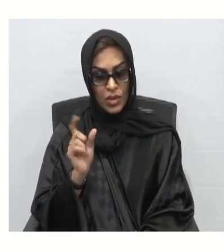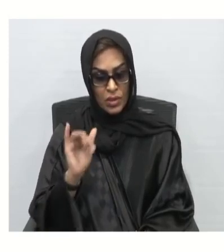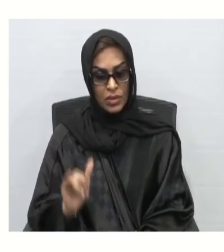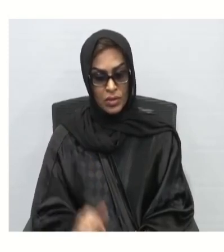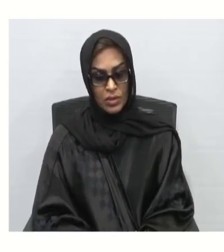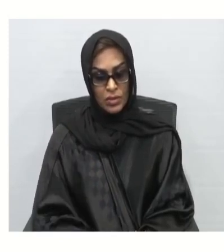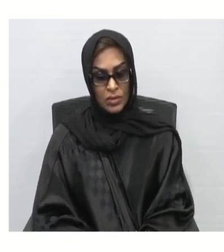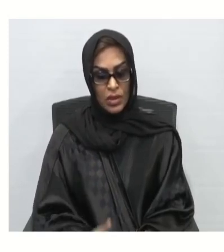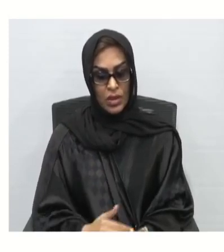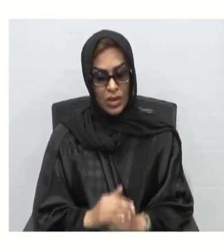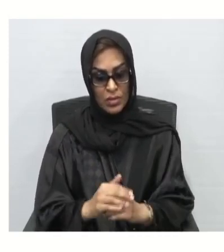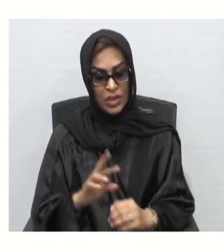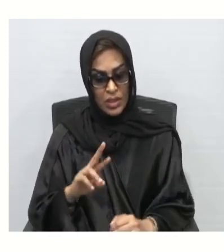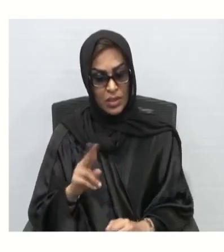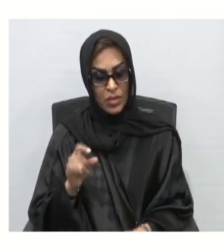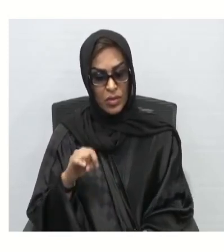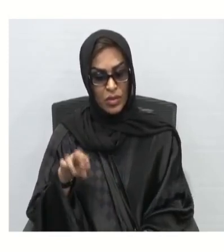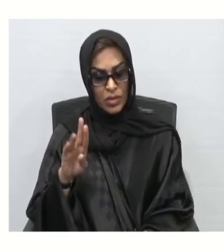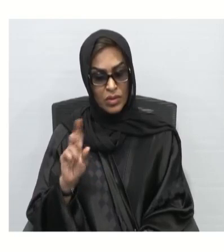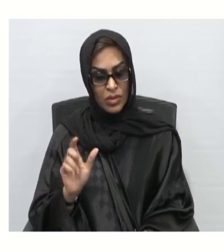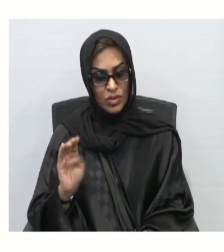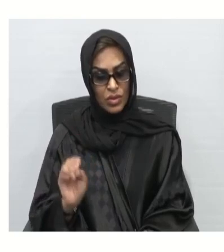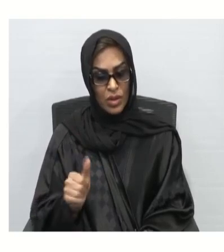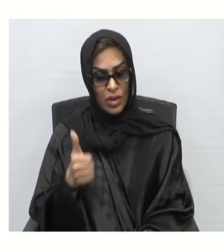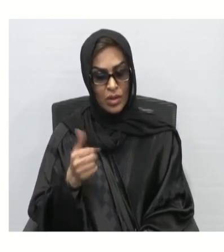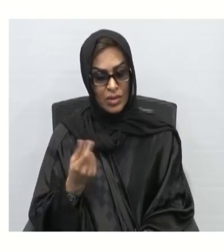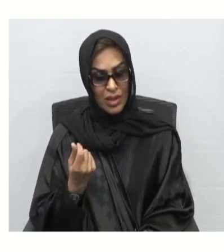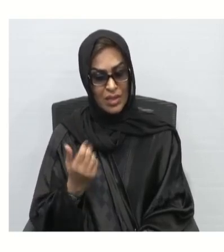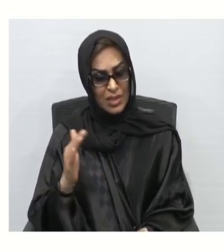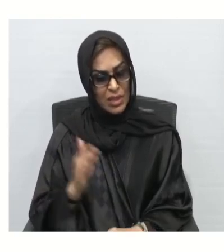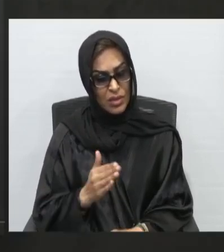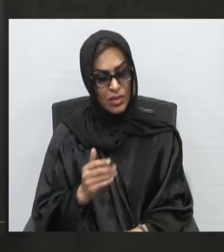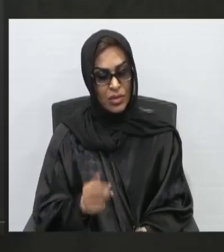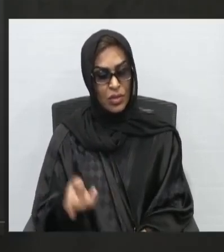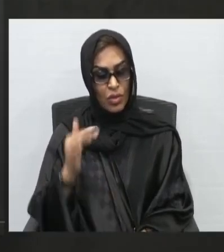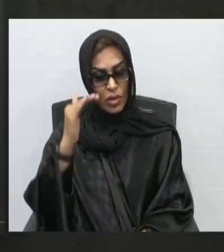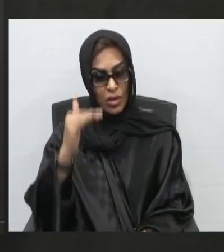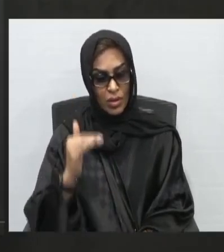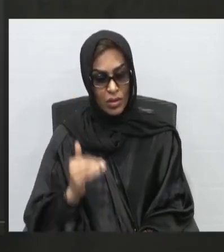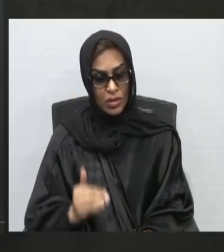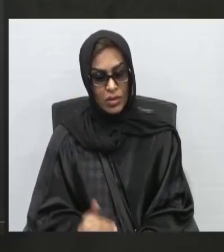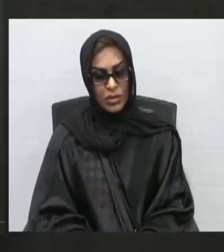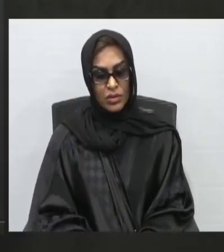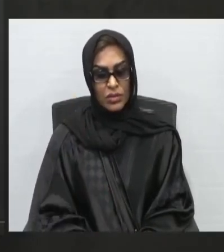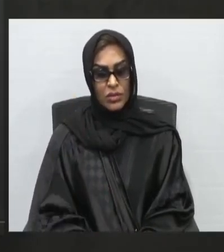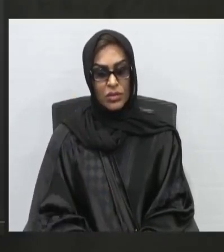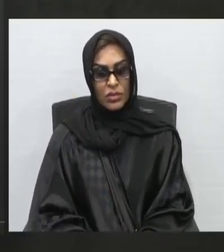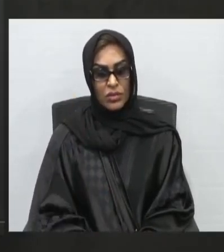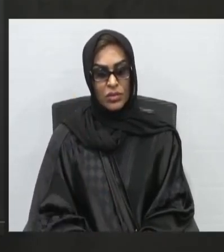خدمه الاستبدال والاسترجاع تقسيط المشتريات كل هذه تشمل